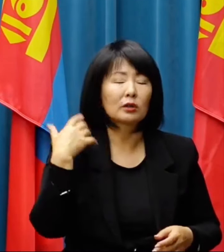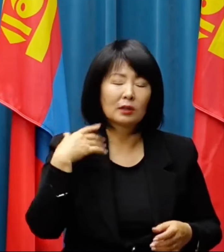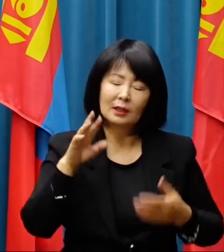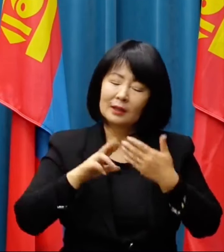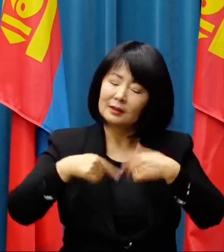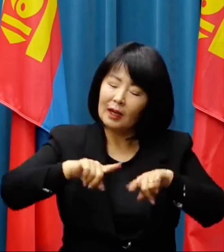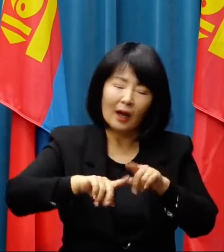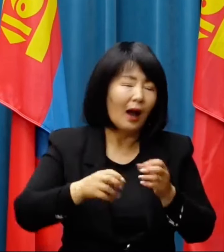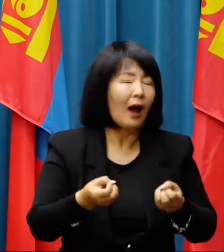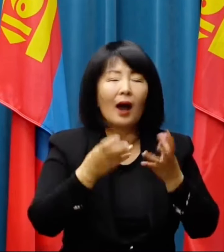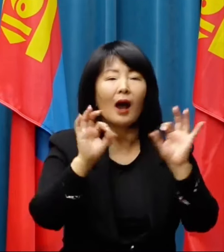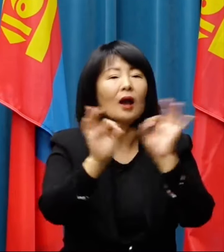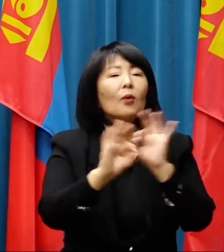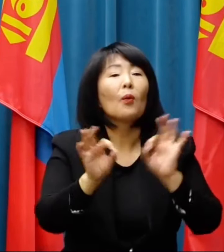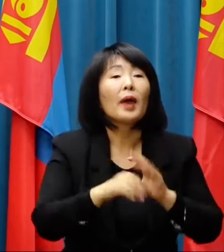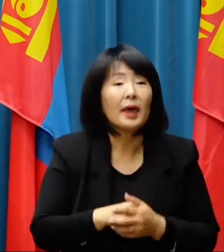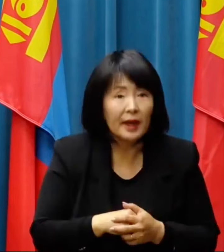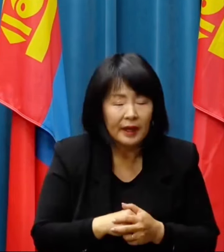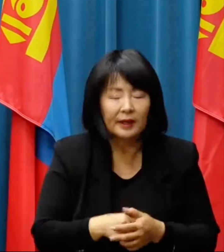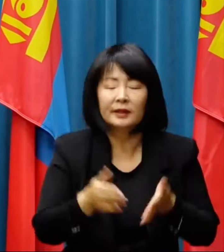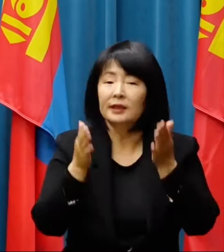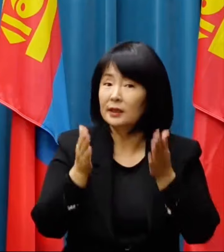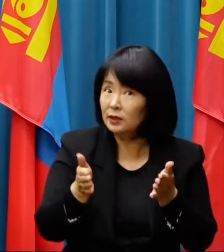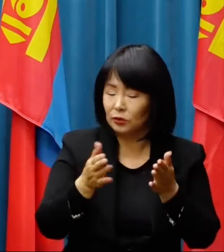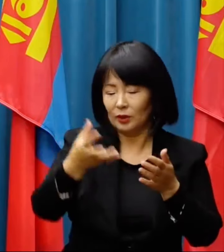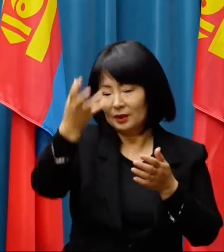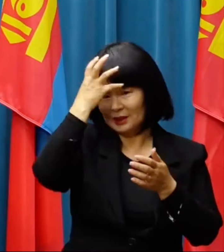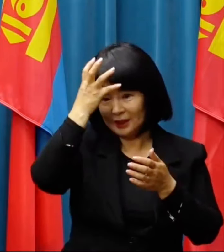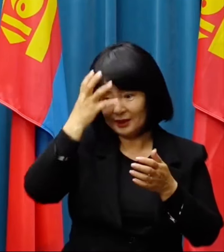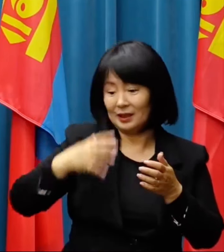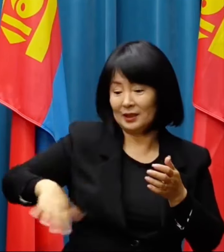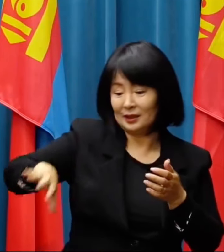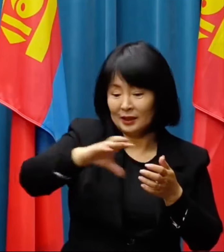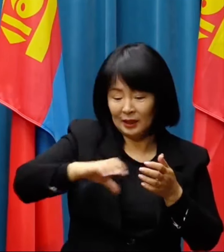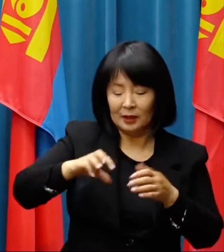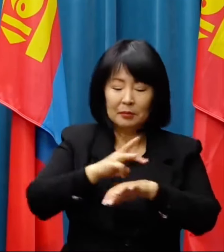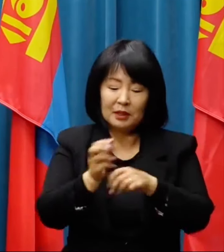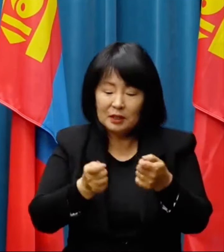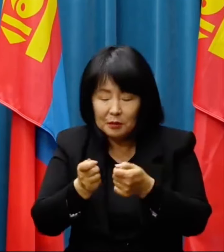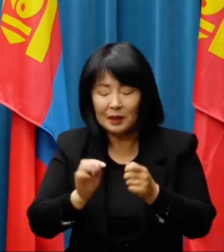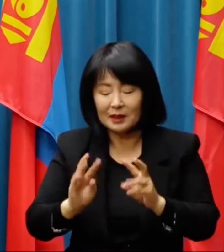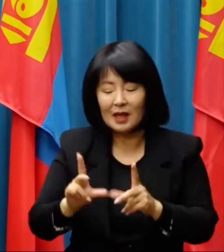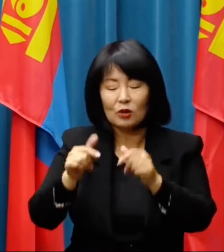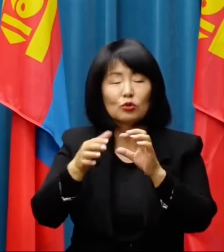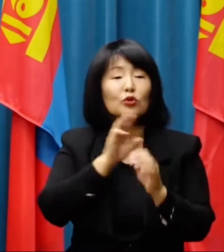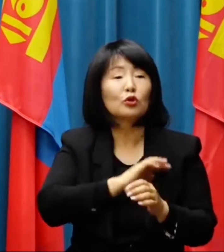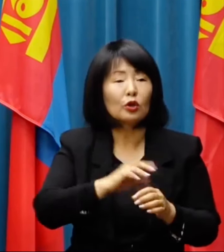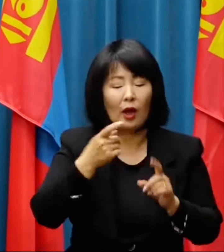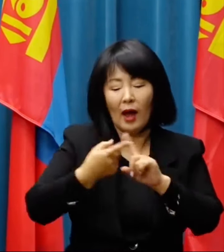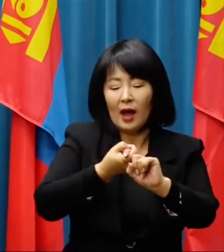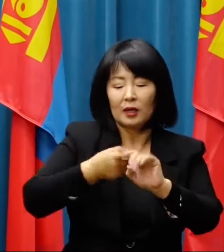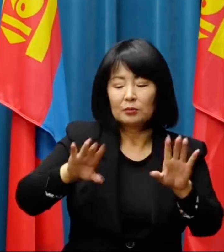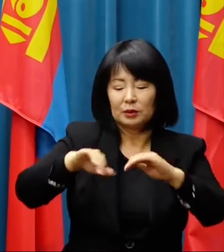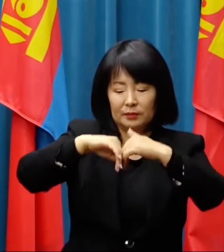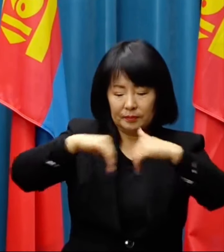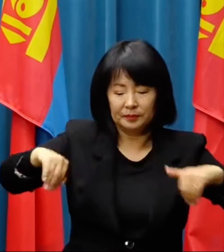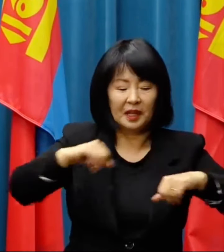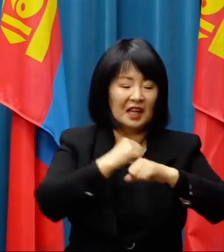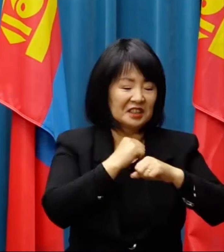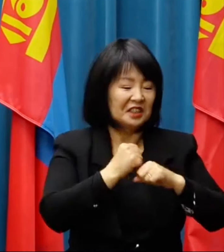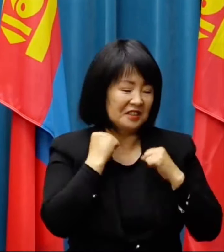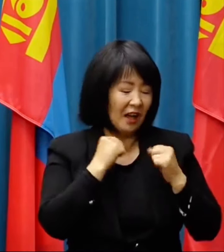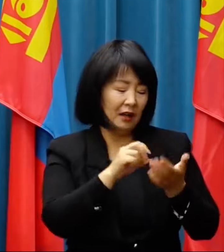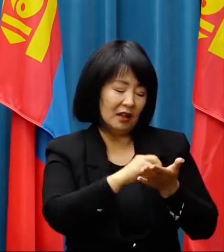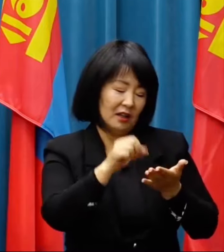цаашдаа үсэхгүй гэсэн. Ягаад гэвэл нэгэнт засаглалыг нь менежментийг нь сайжруулахаар хараат тусаар ажиллах гэрээ хийгээд үр